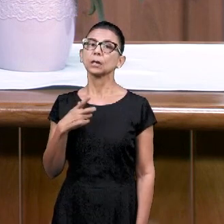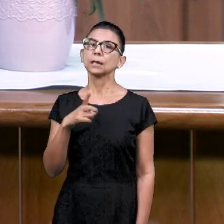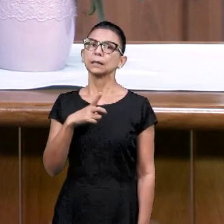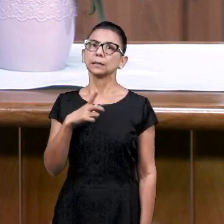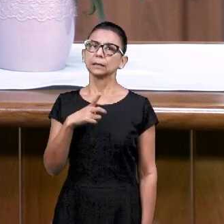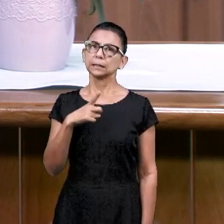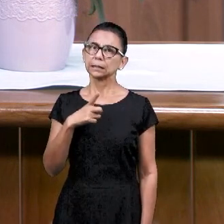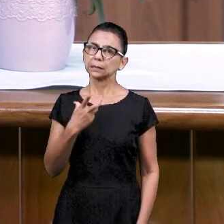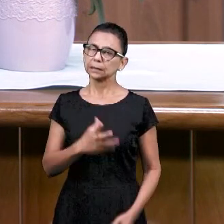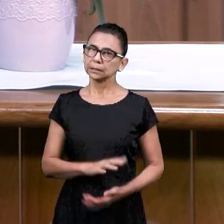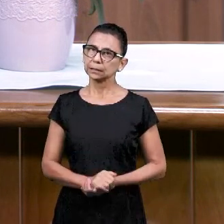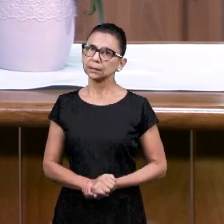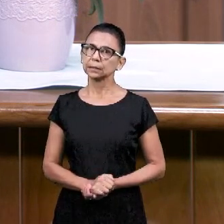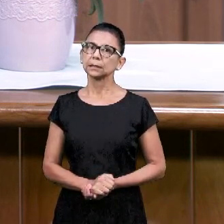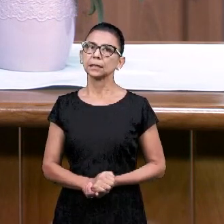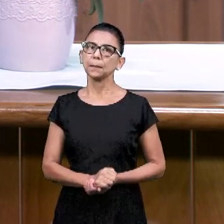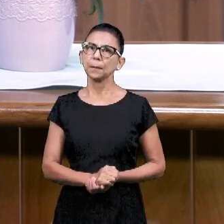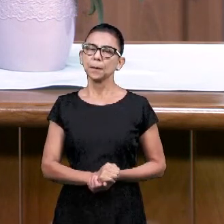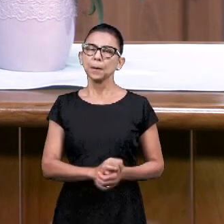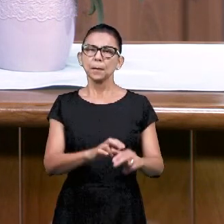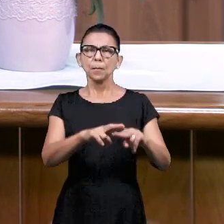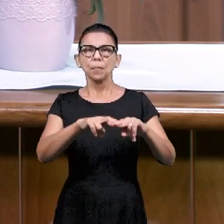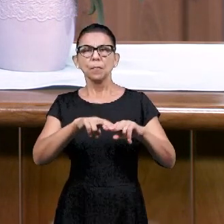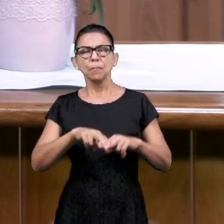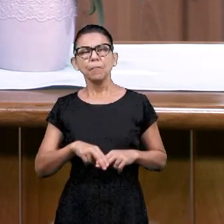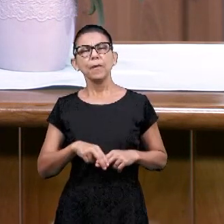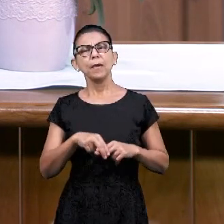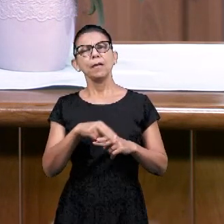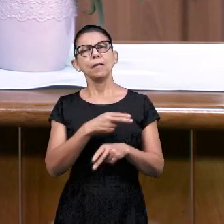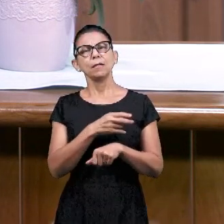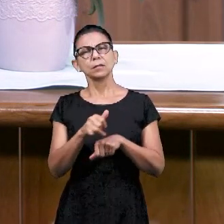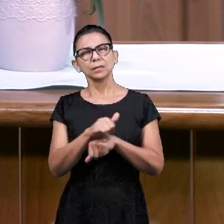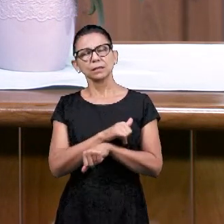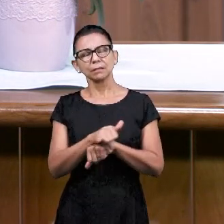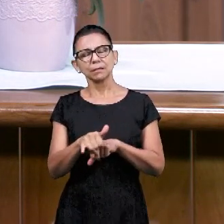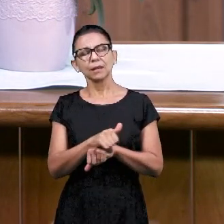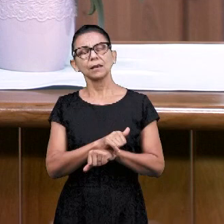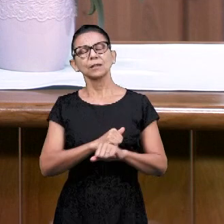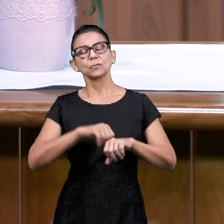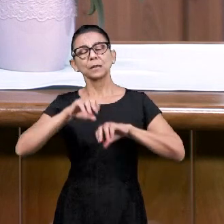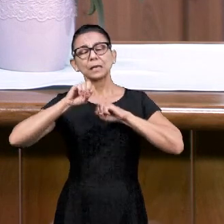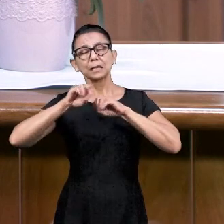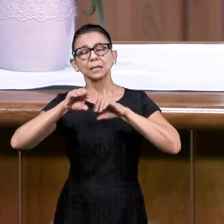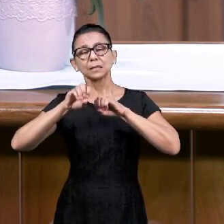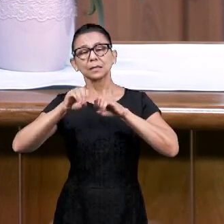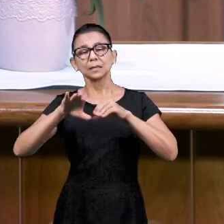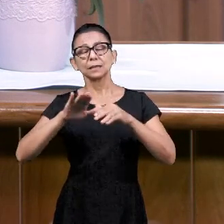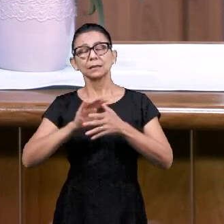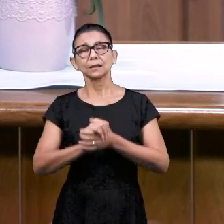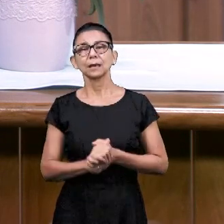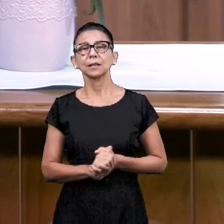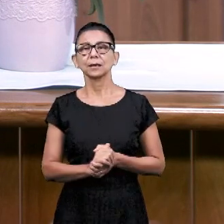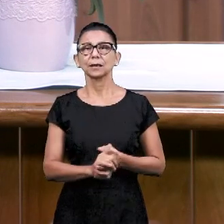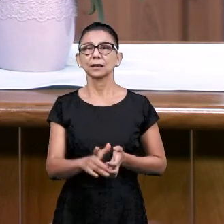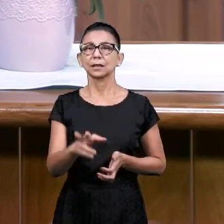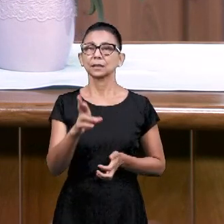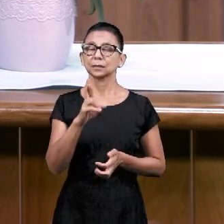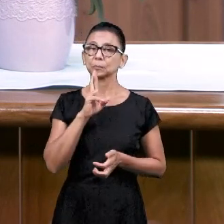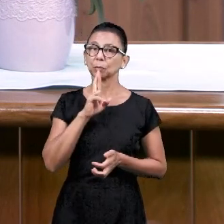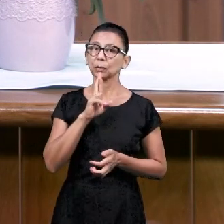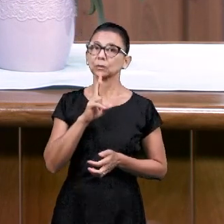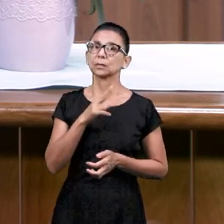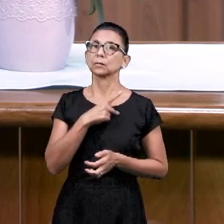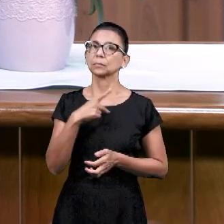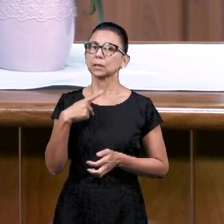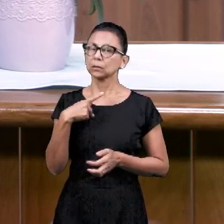ses mains les éléments pour aider, pour conduire la brebis à retrouver, des fois, la brebis à retrouver la réponse qui n'est